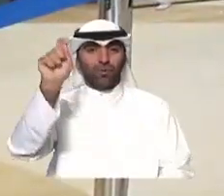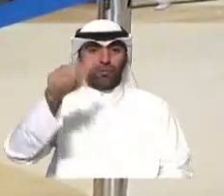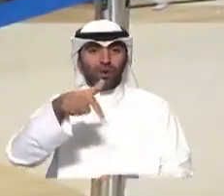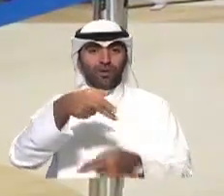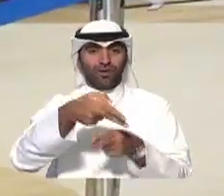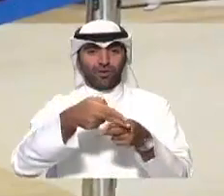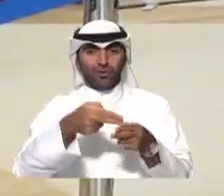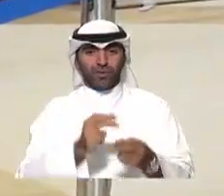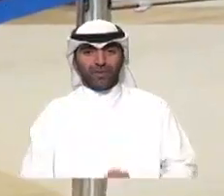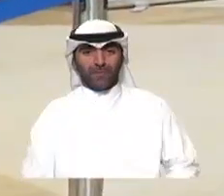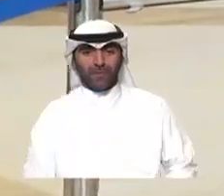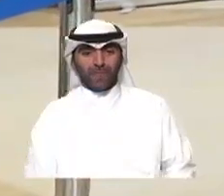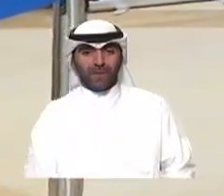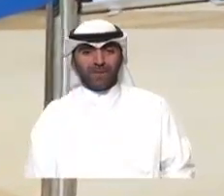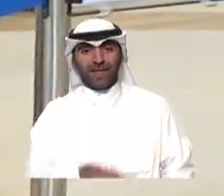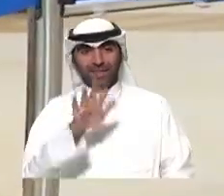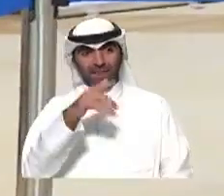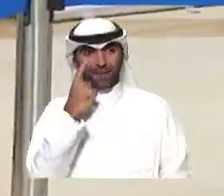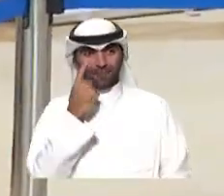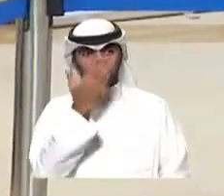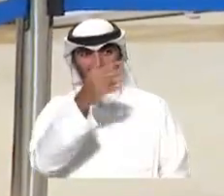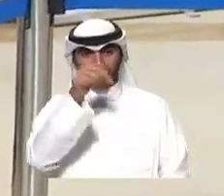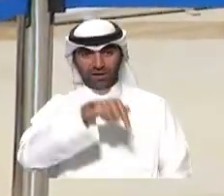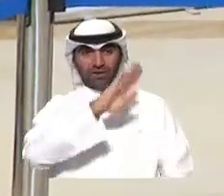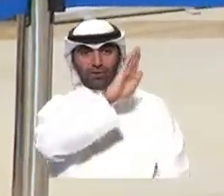كان الحضور مثل ما تشوف الحين 100%،